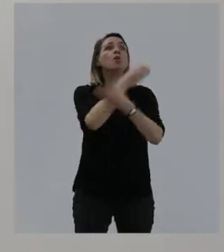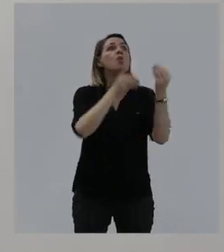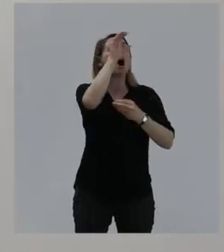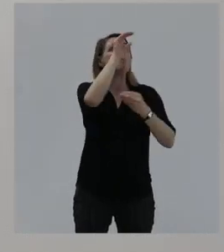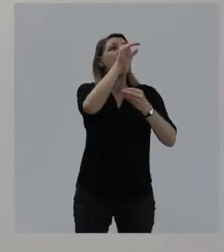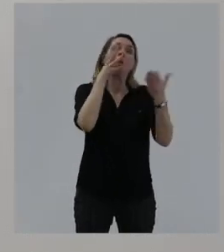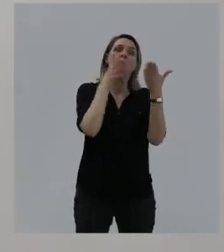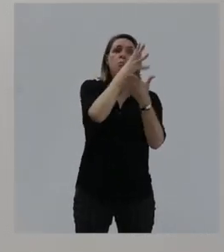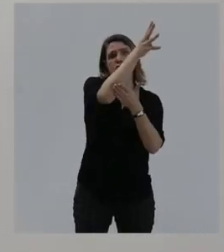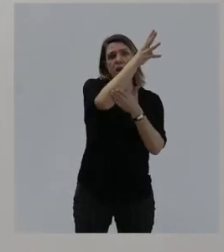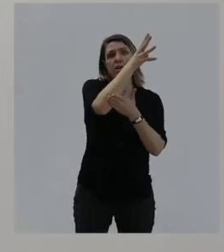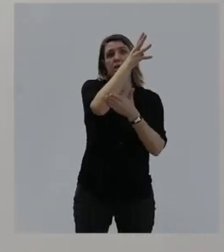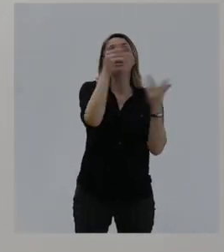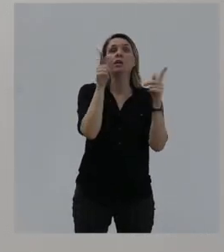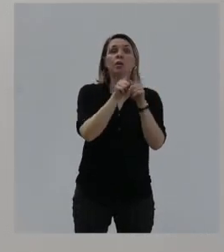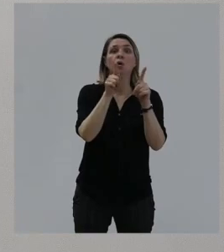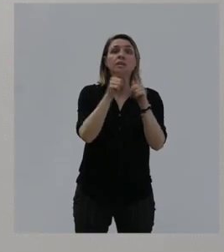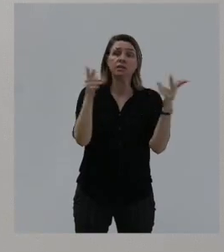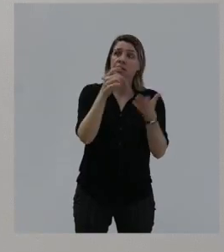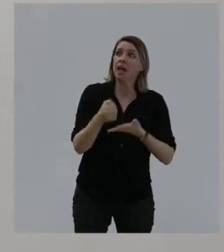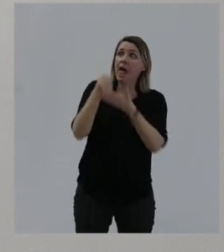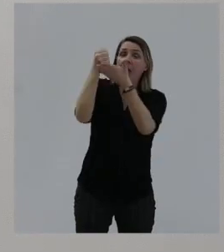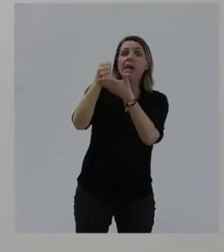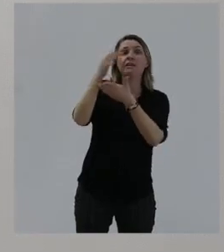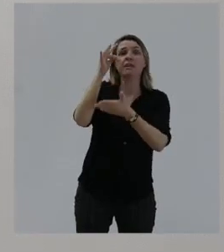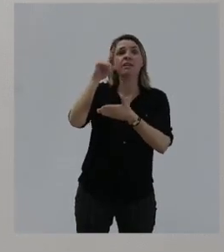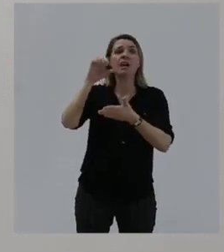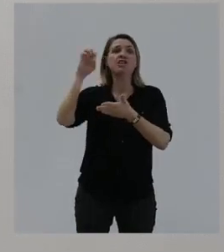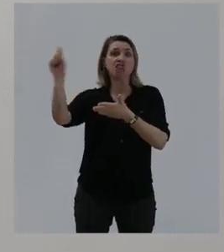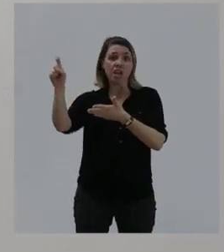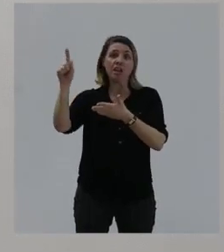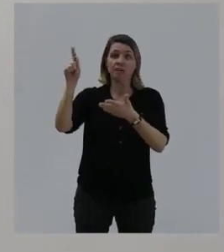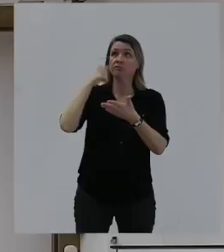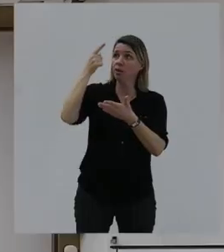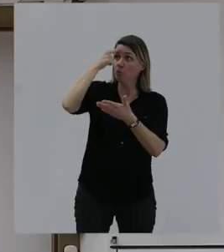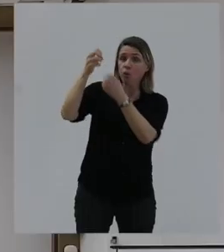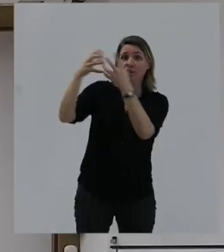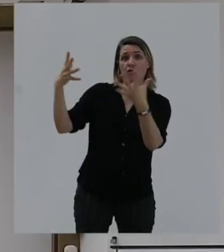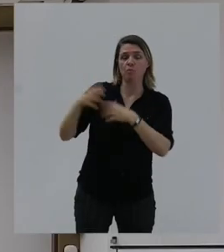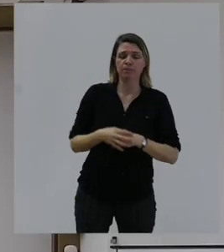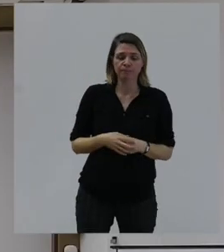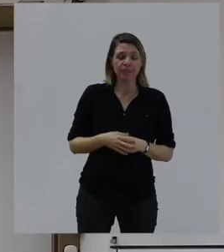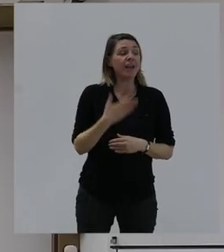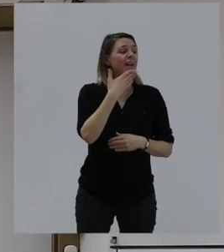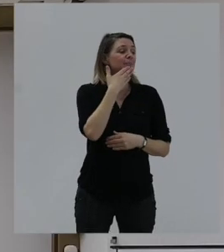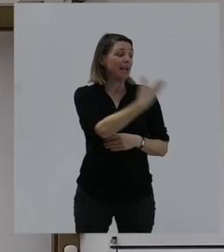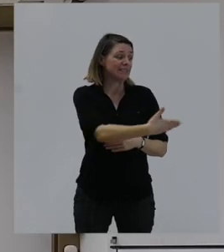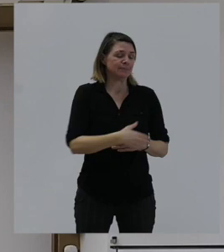projets, l'aide qu'il faut apporter au service FTLV à développer son offre. Merci.